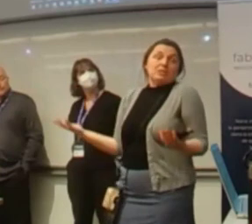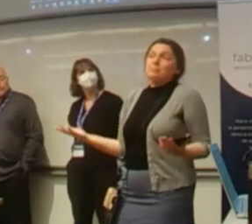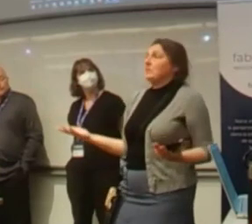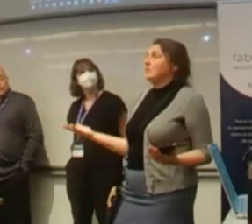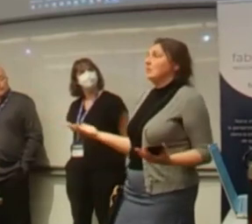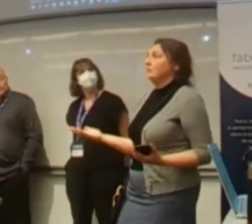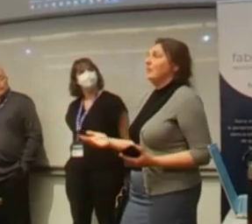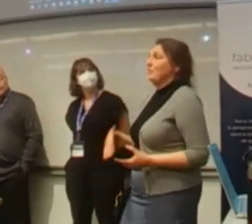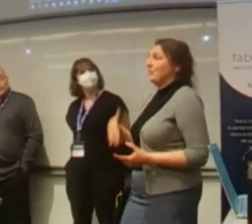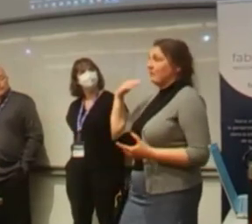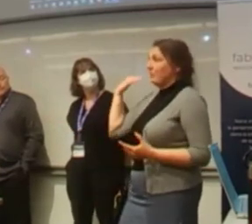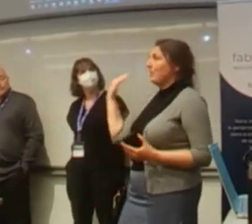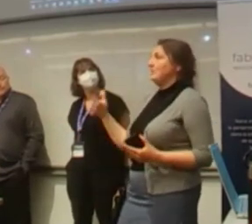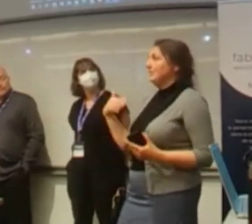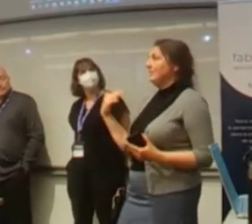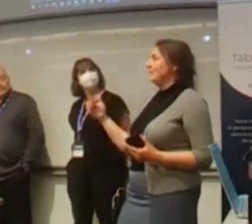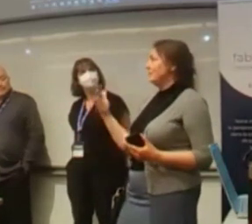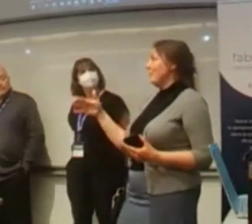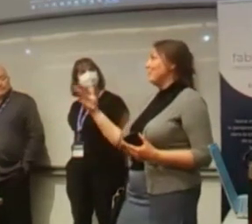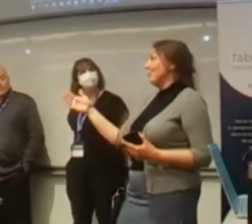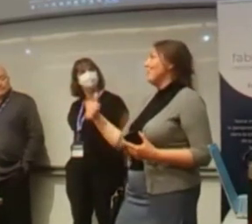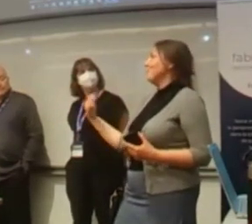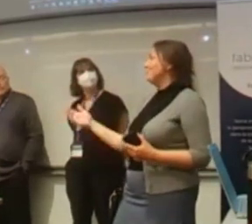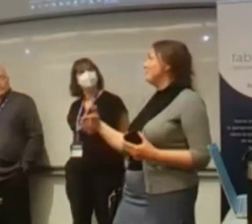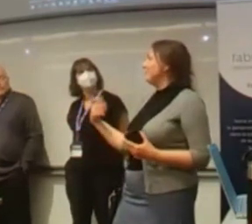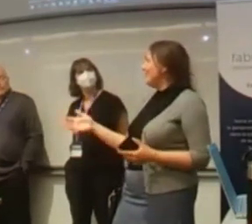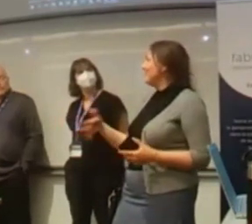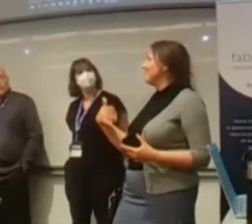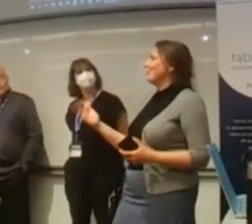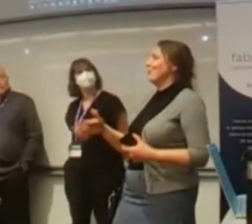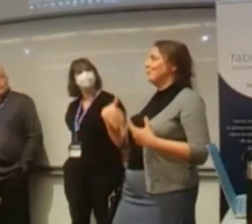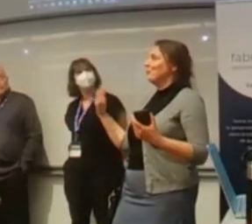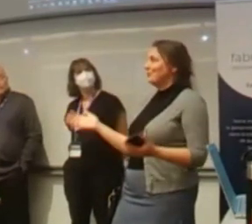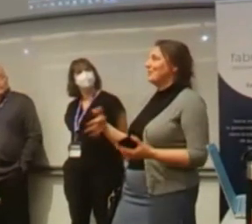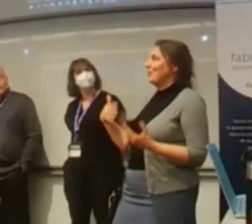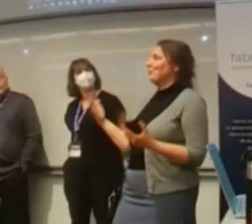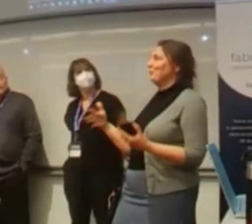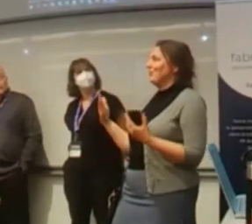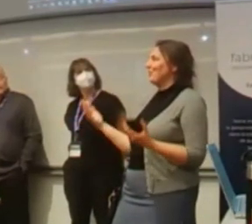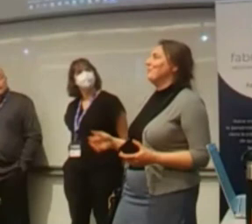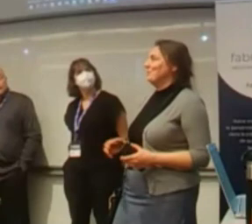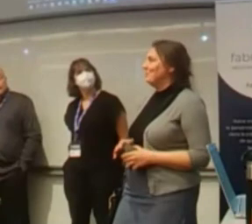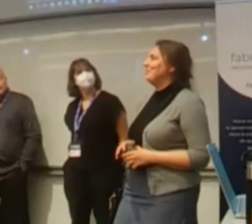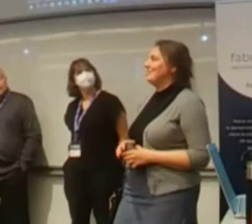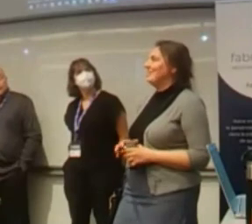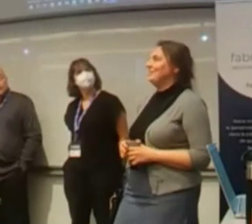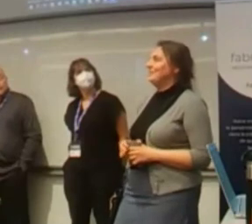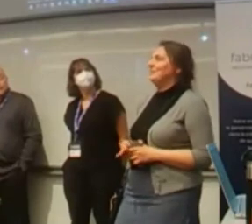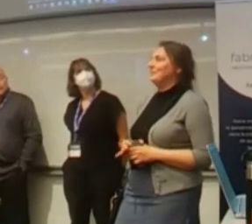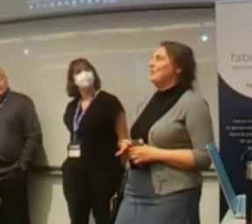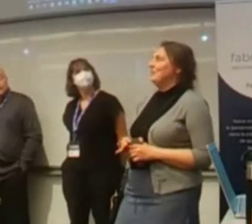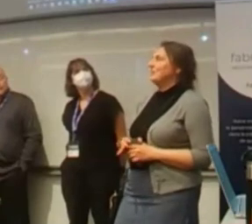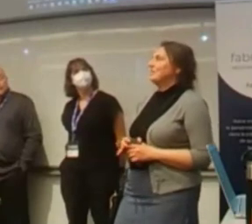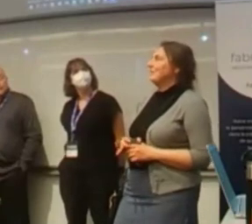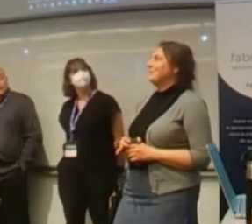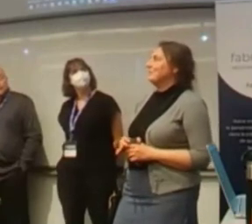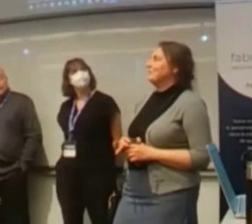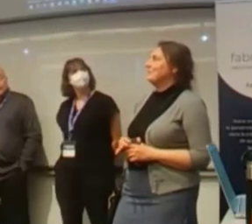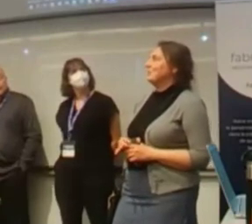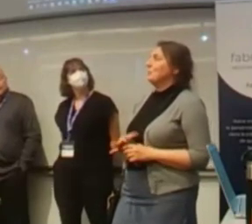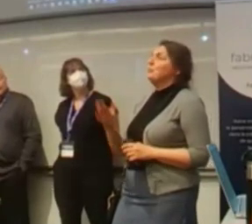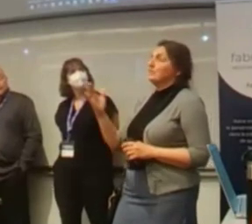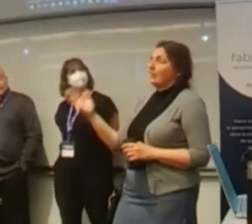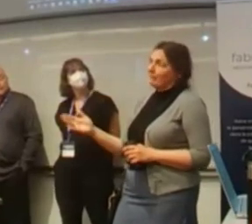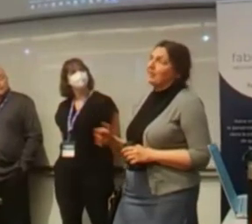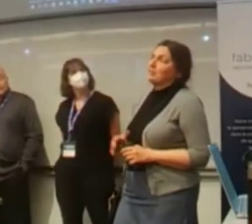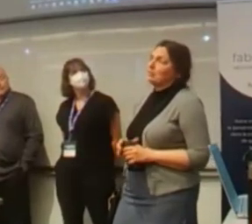faire dans Wikipédia, finalement. C'était vraiment l'idée. Ils ont même utilisé les termes comme sourcés, comme on trouve dans Wikipédia. Là. Fait que